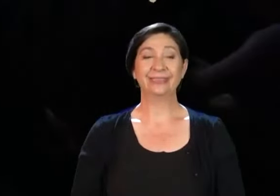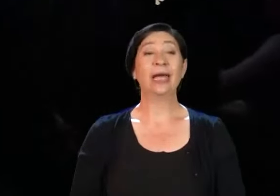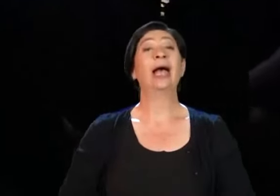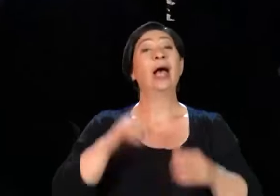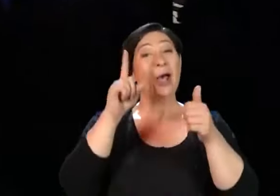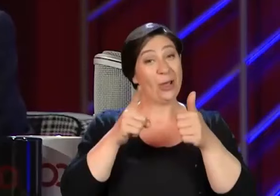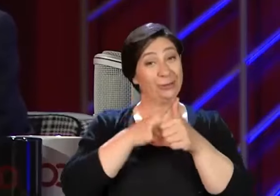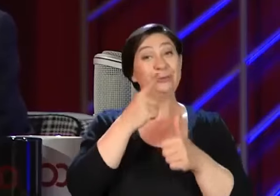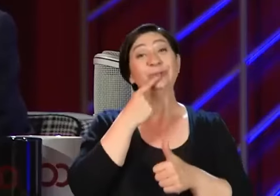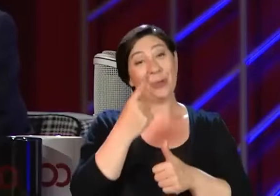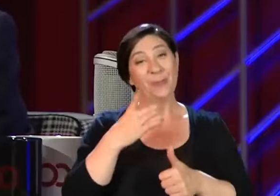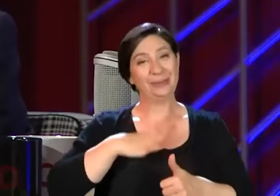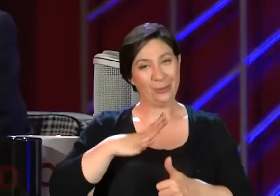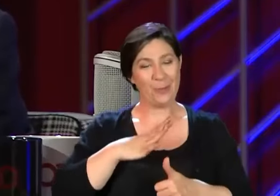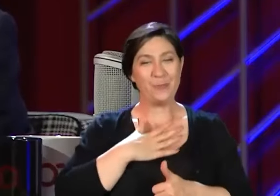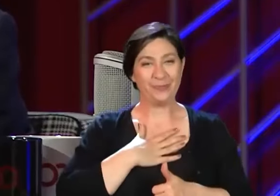Önce şunu söyleyeyim,